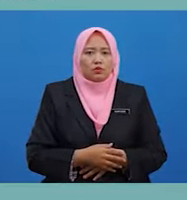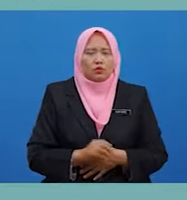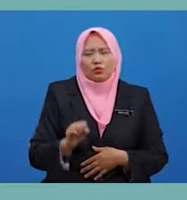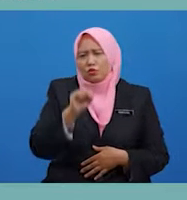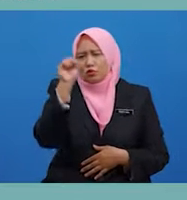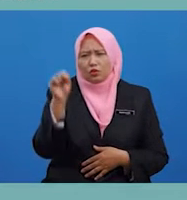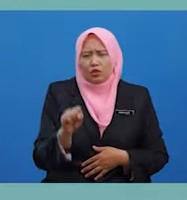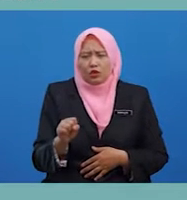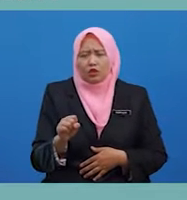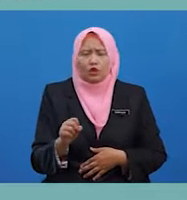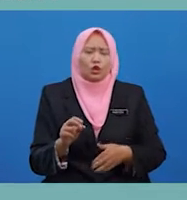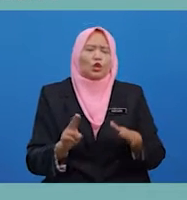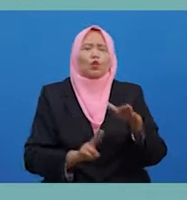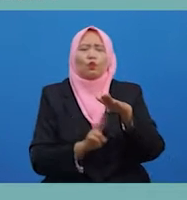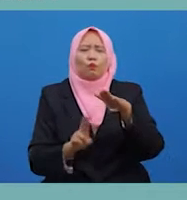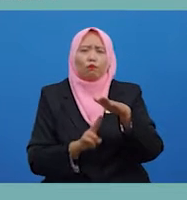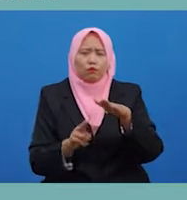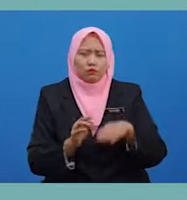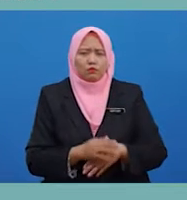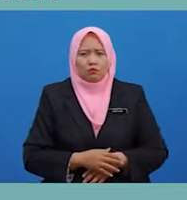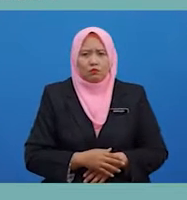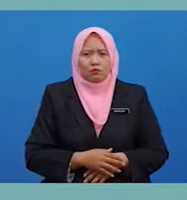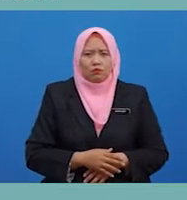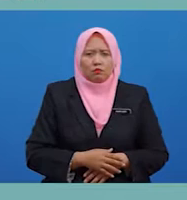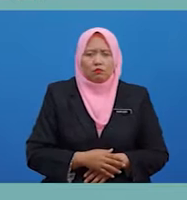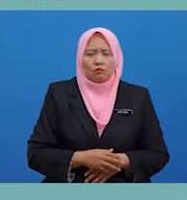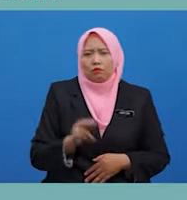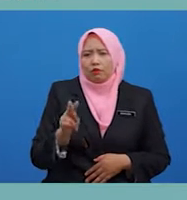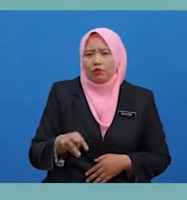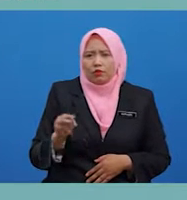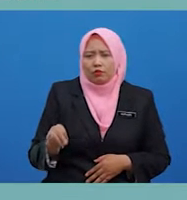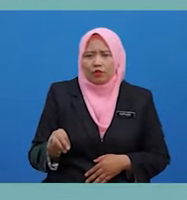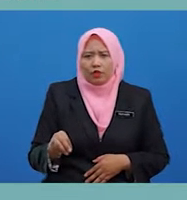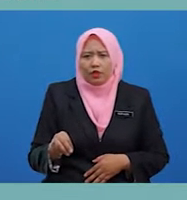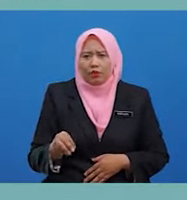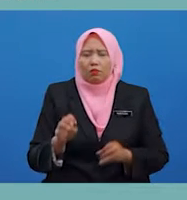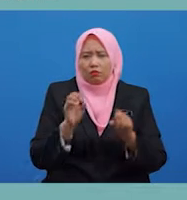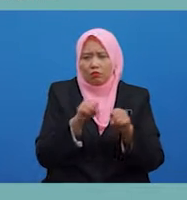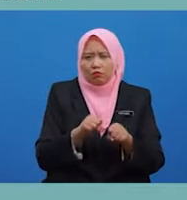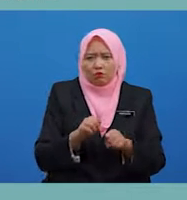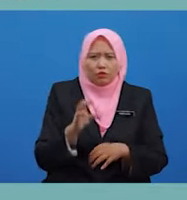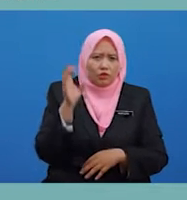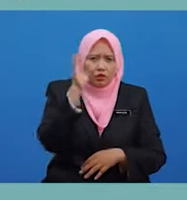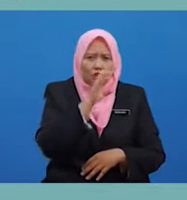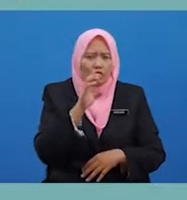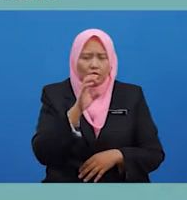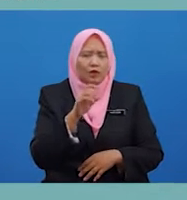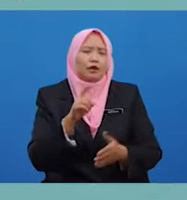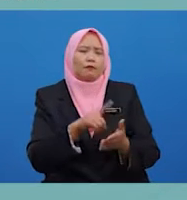pelajar-pelajar bebas untuk mengemukakan idea sama ada mengemukakan pola perubahan atau pola